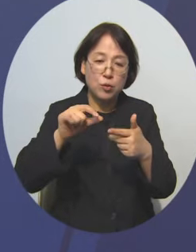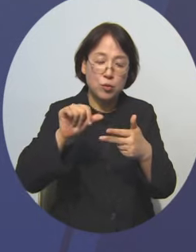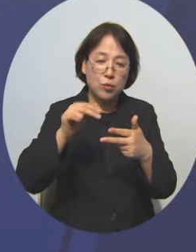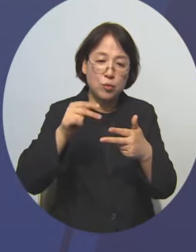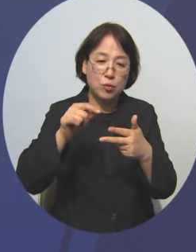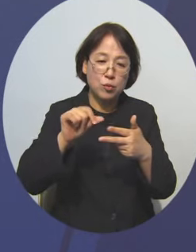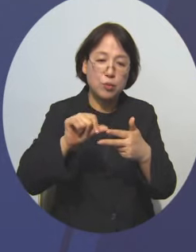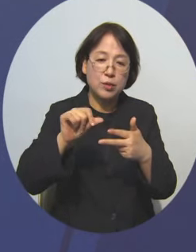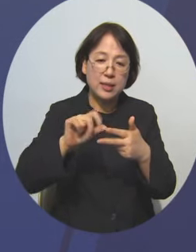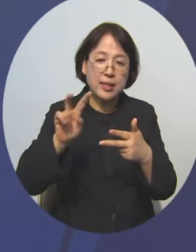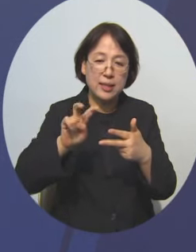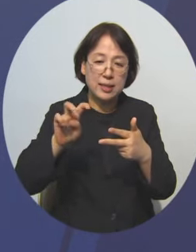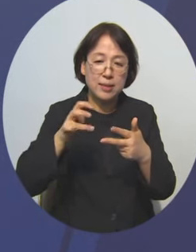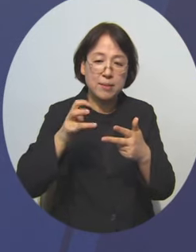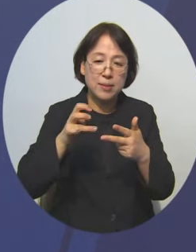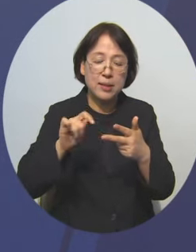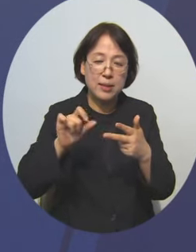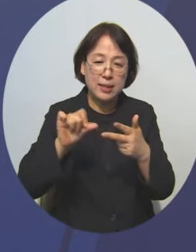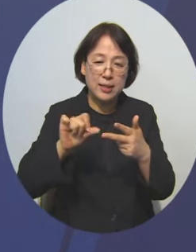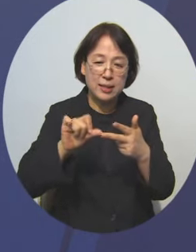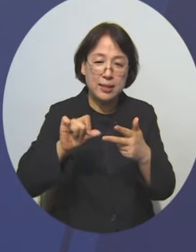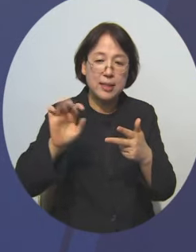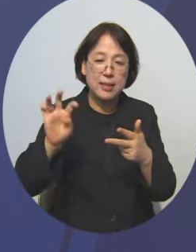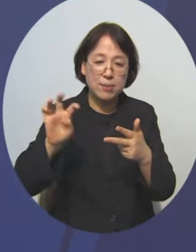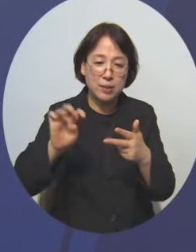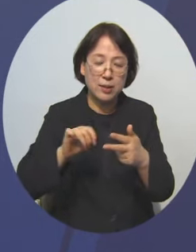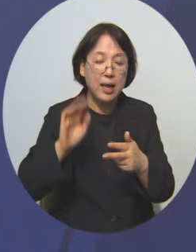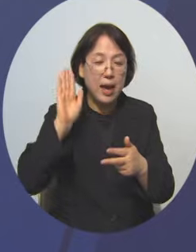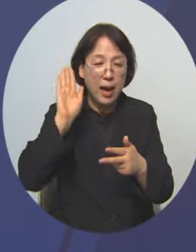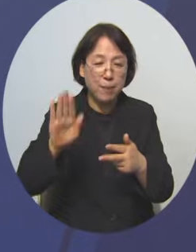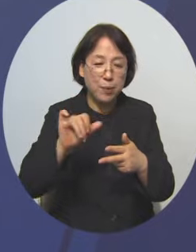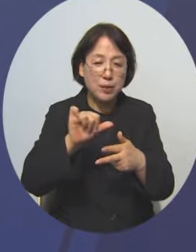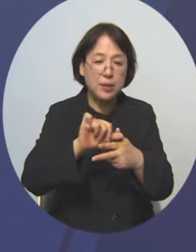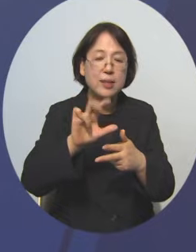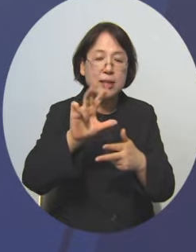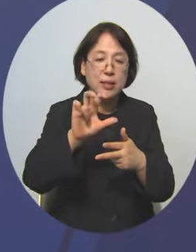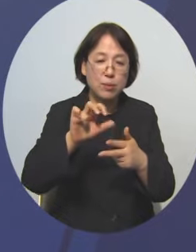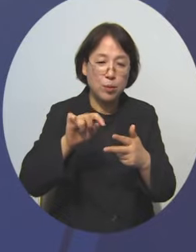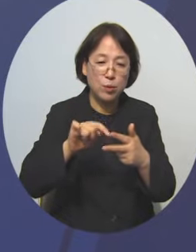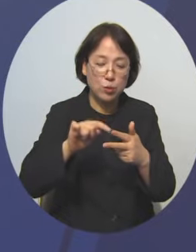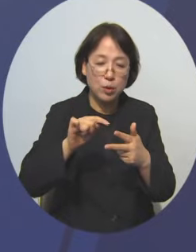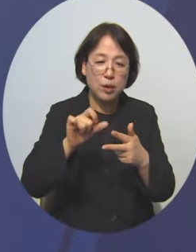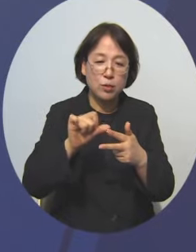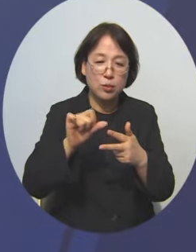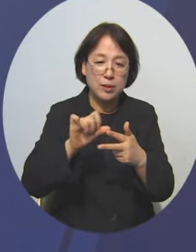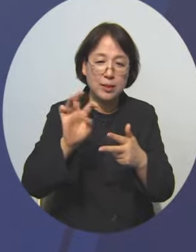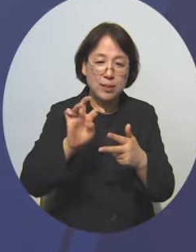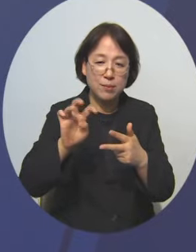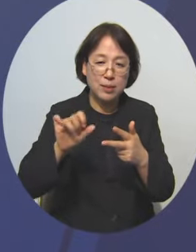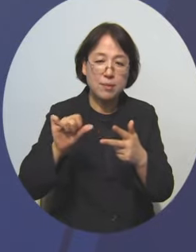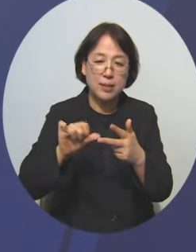원에서 앞으로는 첫째 25만 원, 둘째 30만 원, 셋째 40만 원으로 확대합니다. 아울러